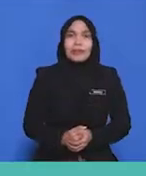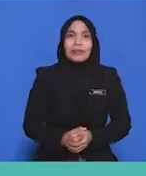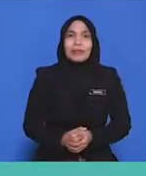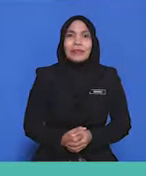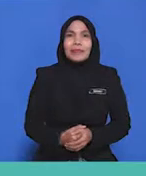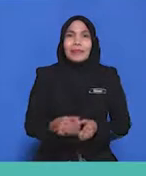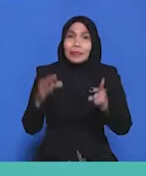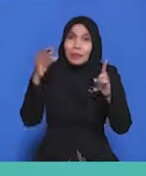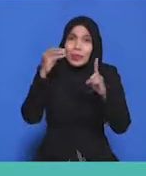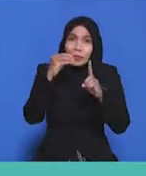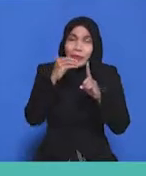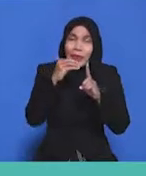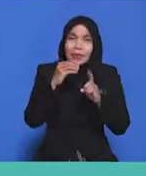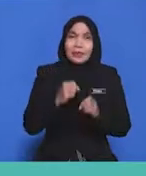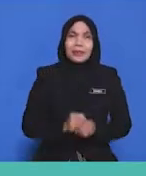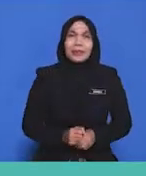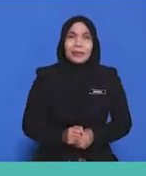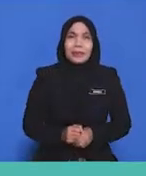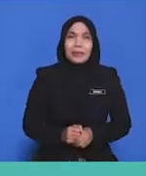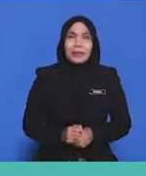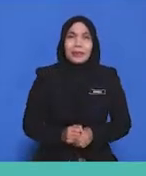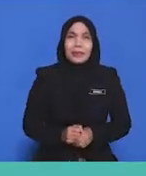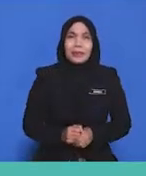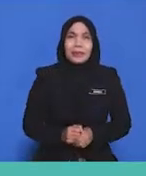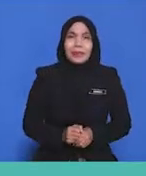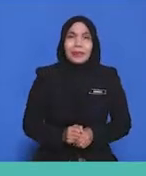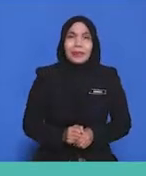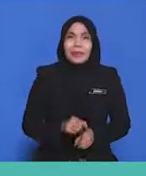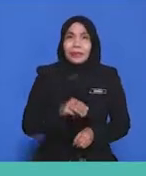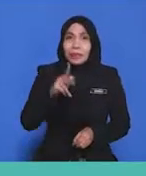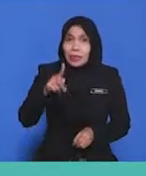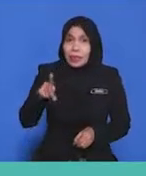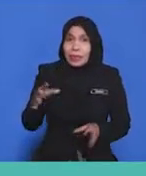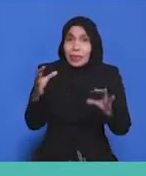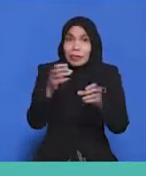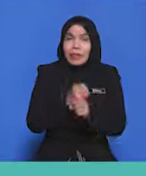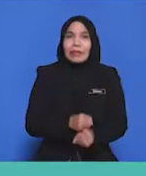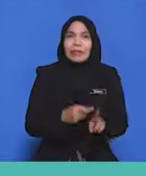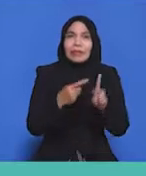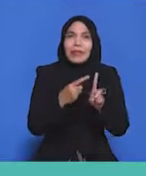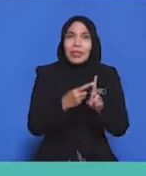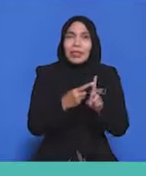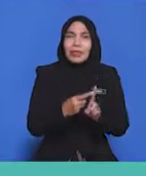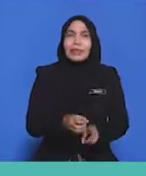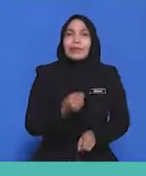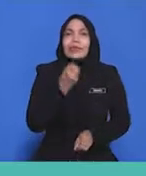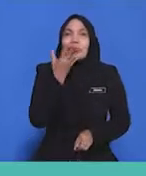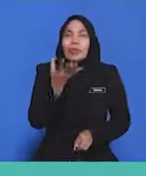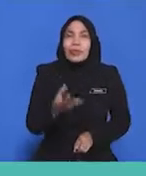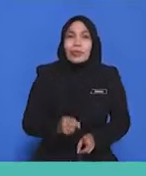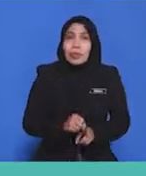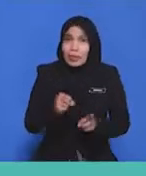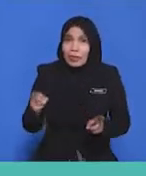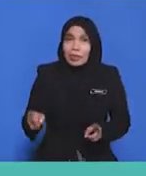Diharapkan pada akhir sesi pembelajaran ini, pelajar dapat mentakrifkan